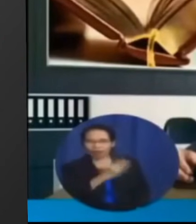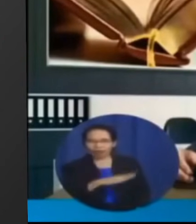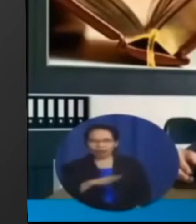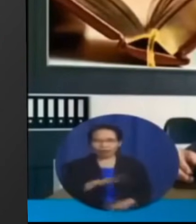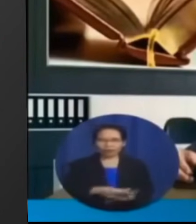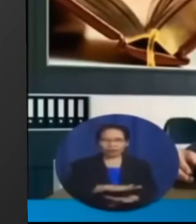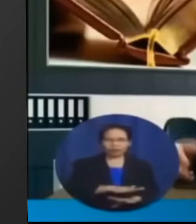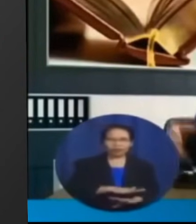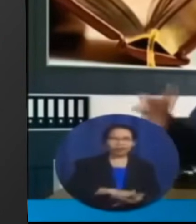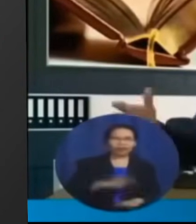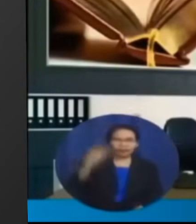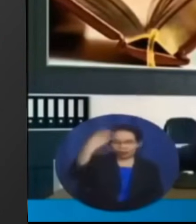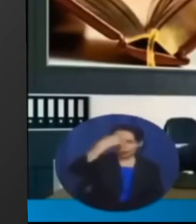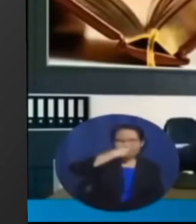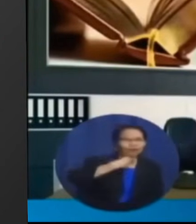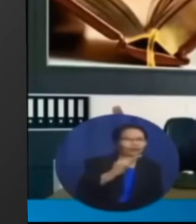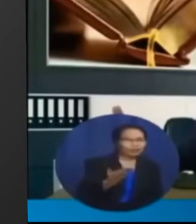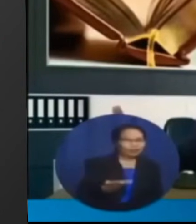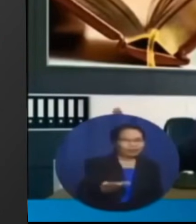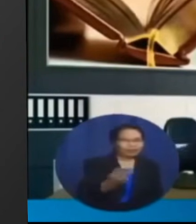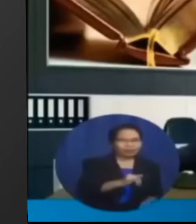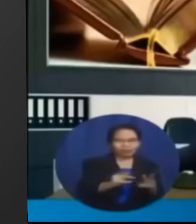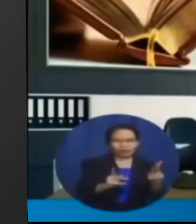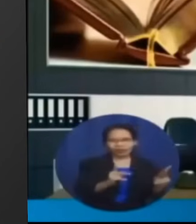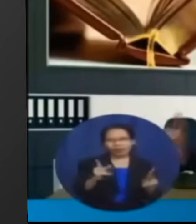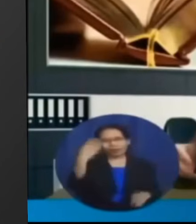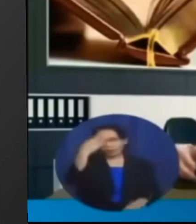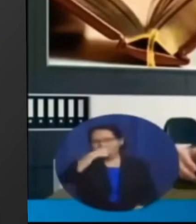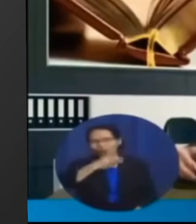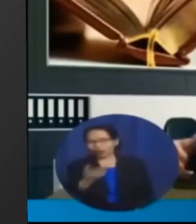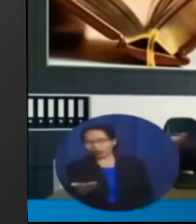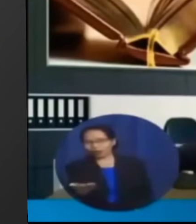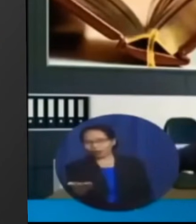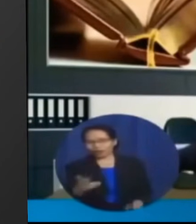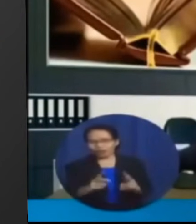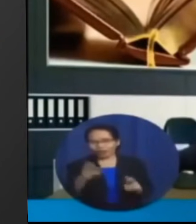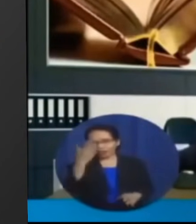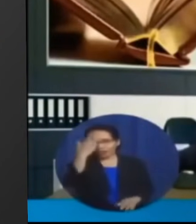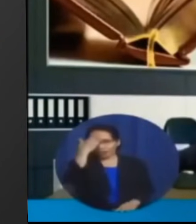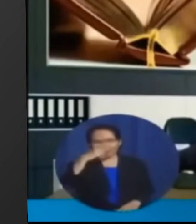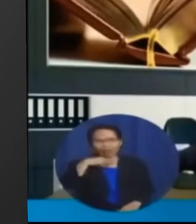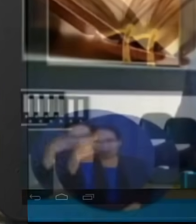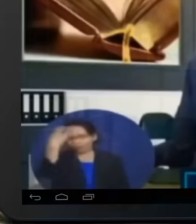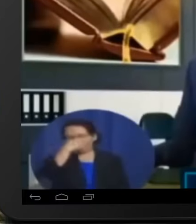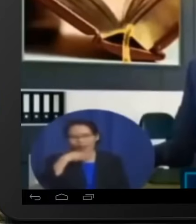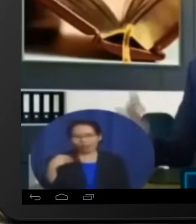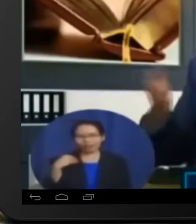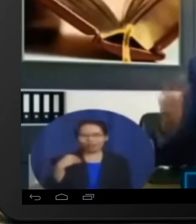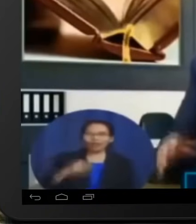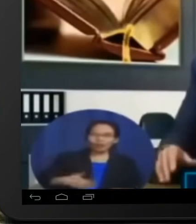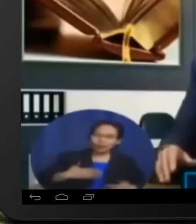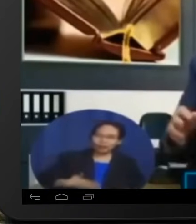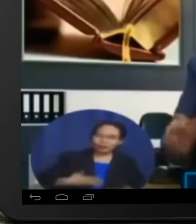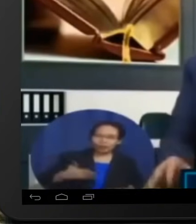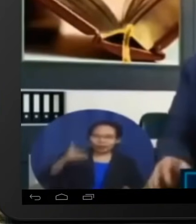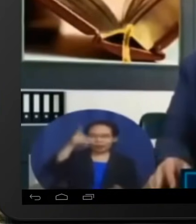pinagsasabihan na, ang ganda mo. Ganon kasi tao eh, ang ganda mo. Eh kahit alam naman niya hindi siya maganda, tuwa